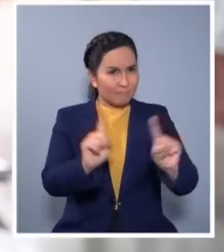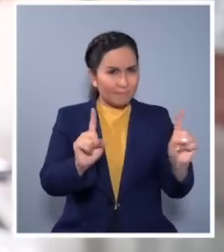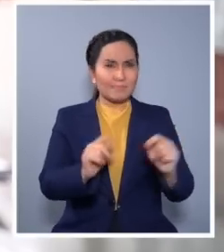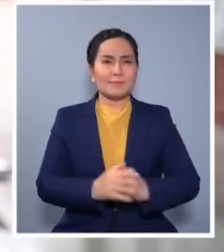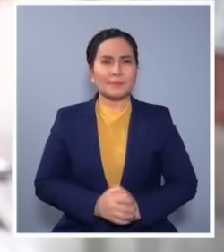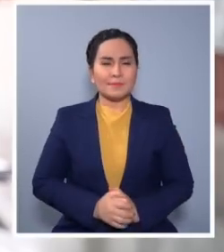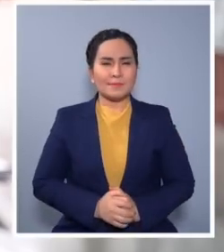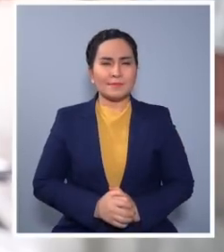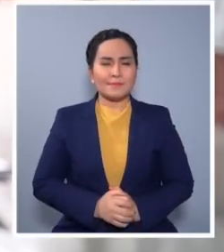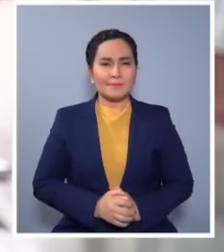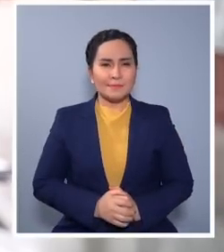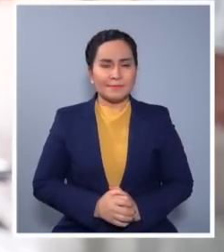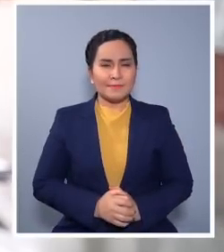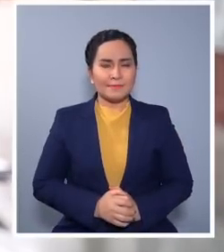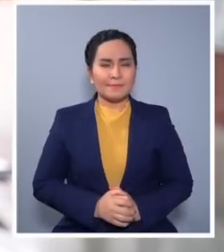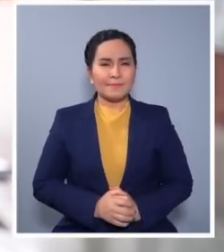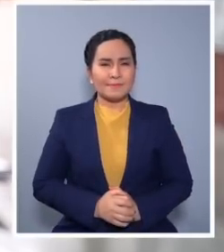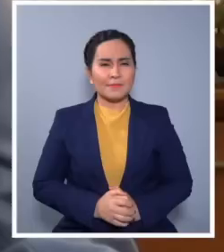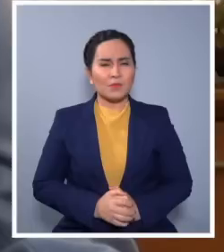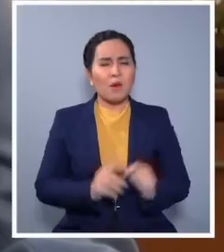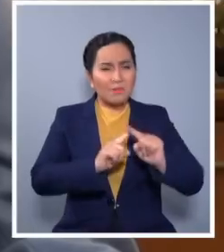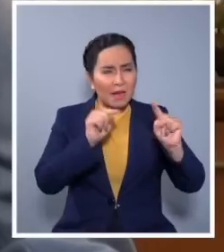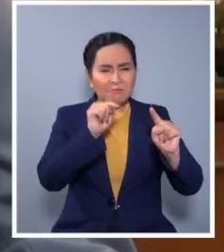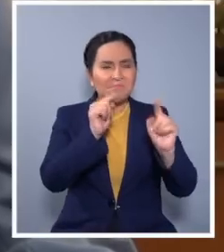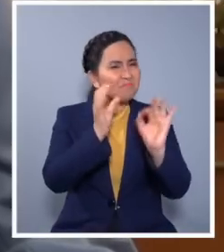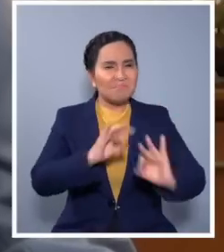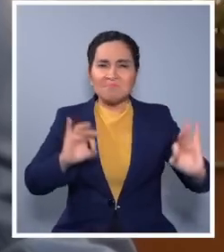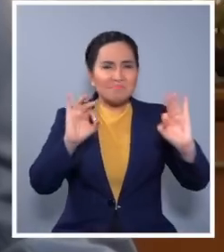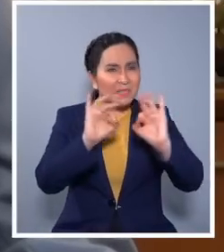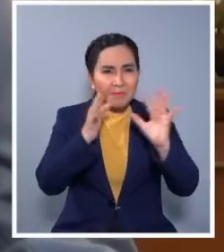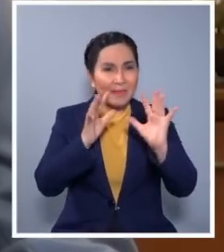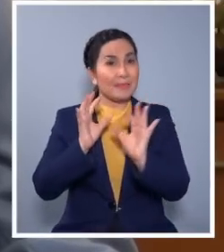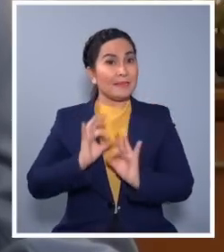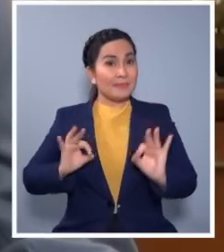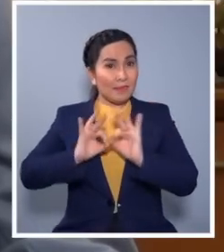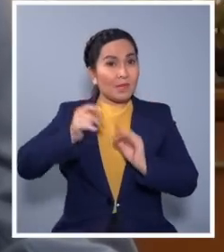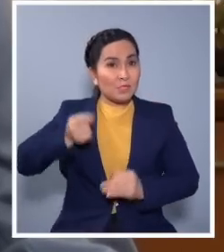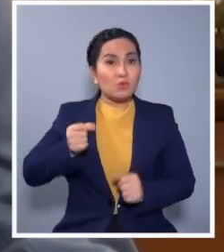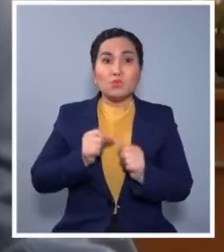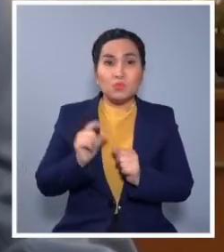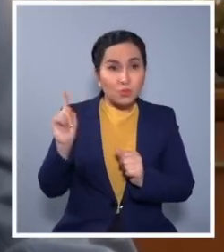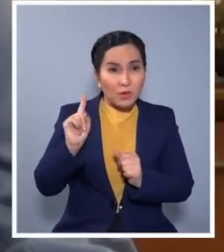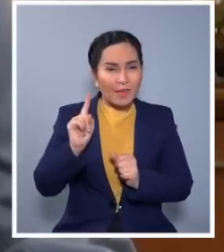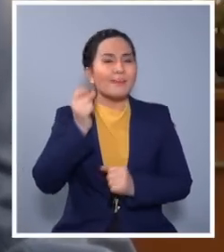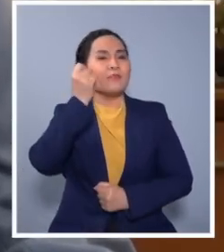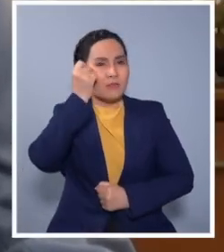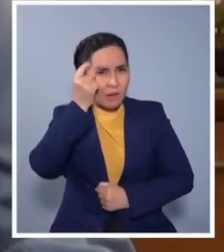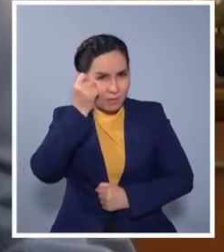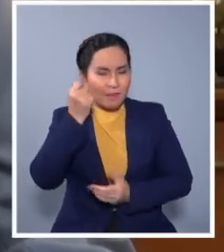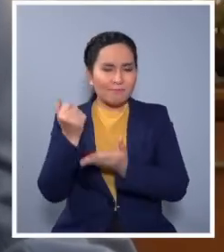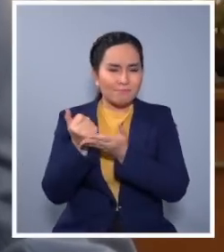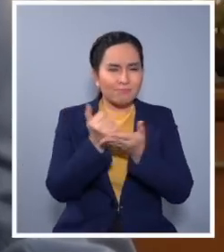ครับแต่ว่านั่นไม่ได้เป็นเรื่องที่สำคัญมันสำคัญอยู่ที่ว่าความเข้าใจความช่วยเห